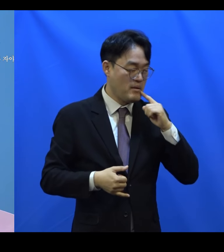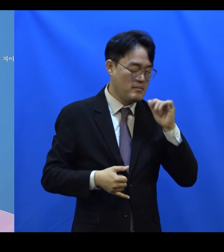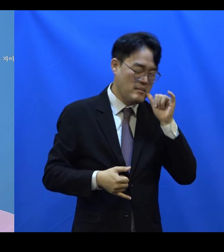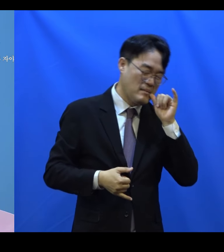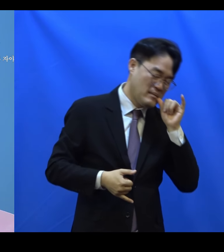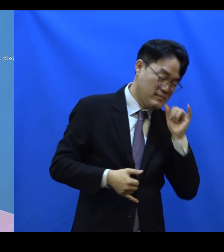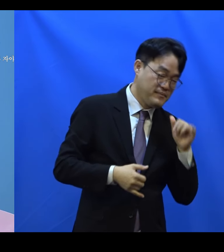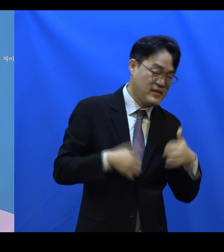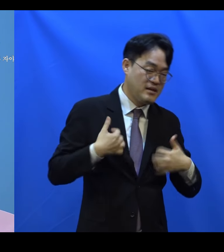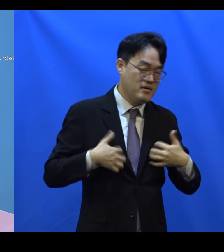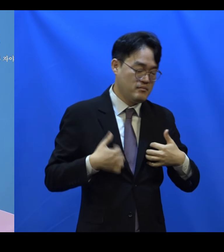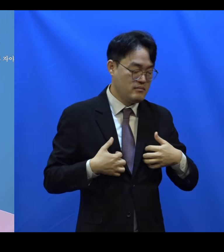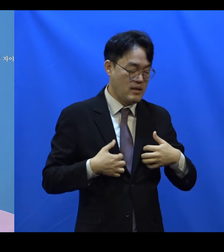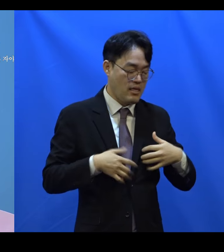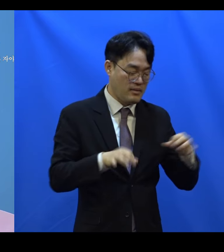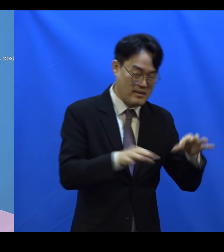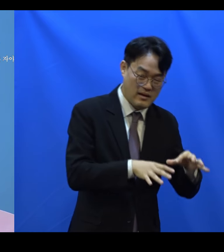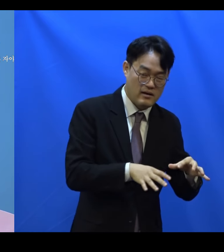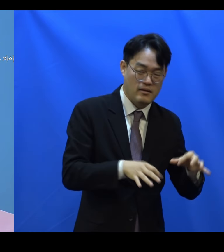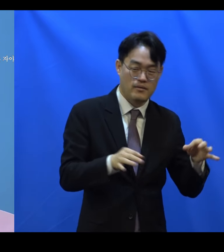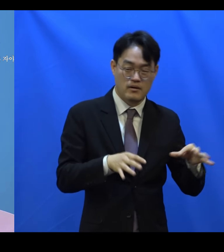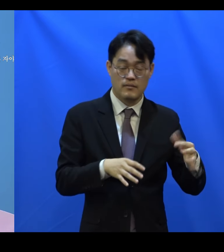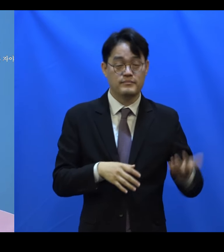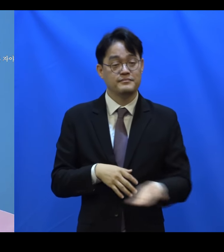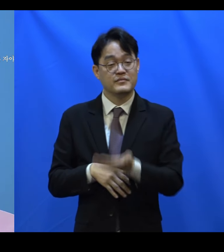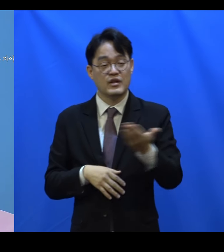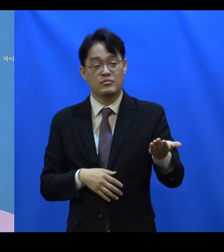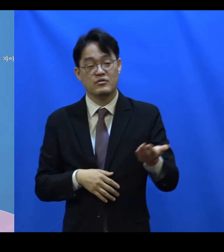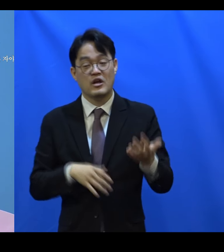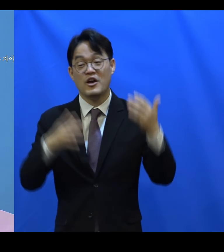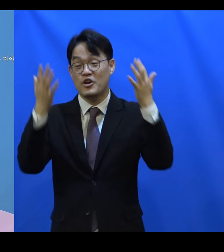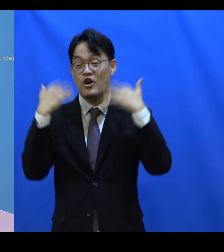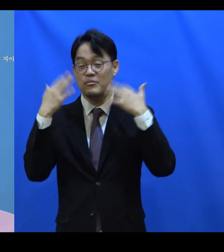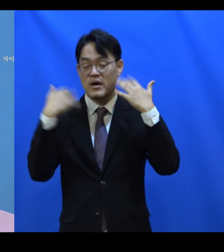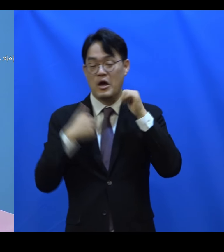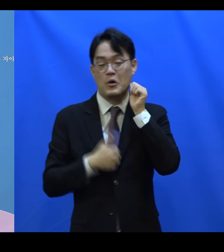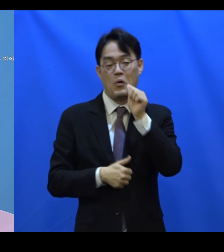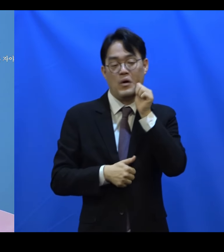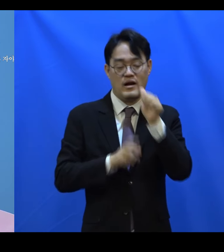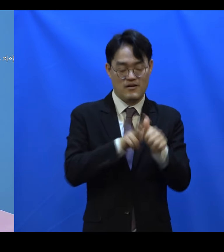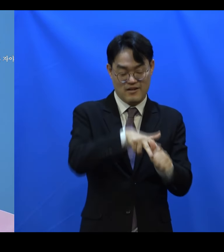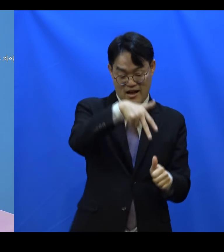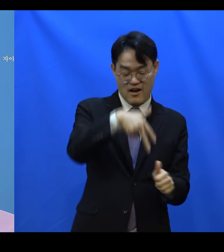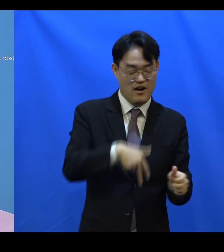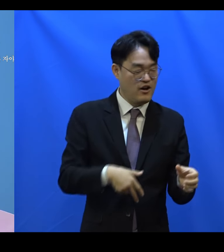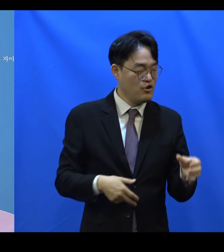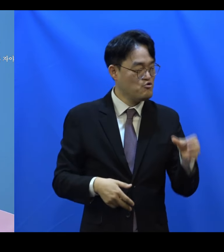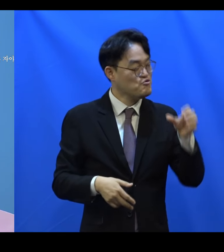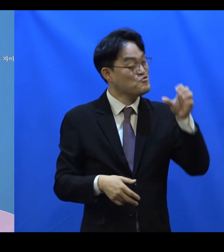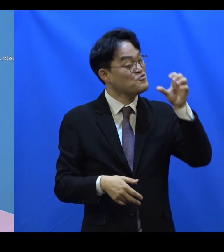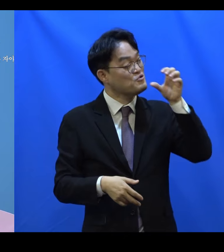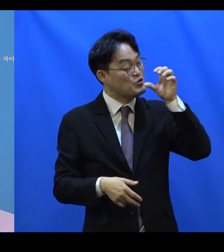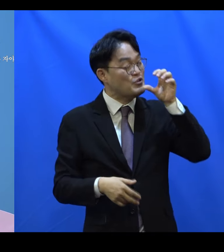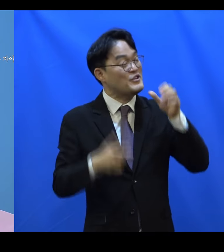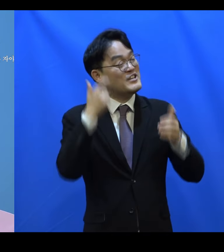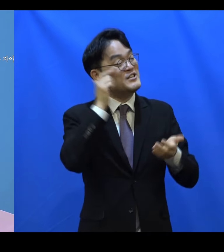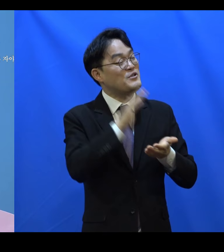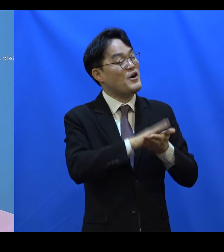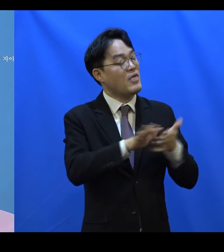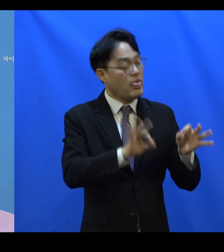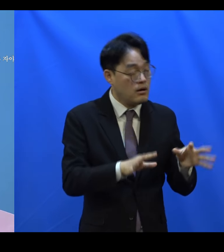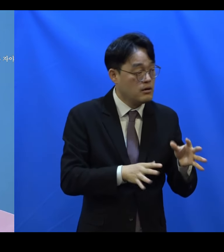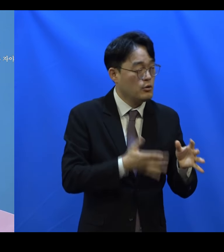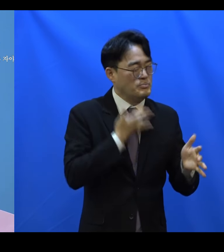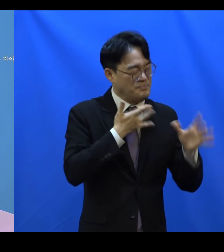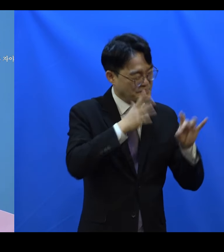마치 여름에 콜라를 마시는 것처럼 금방 목이 말라고요. 이 세상의 기쁨과 비교할 수 없는 심히